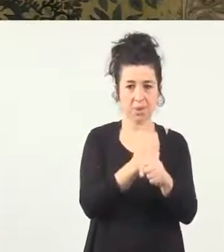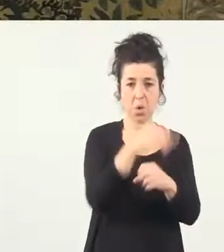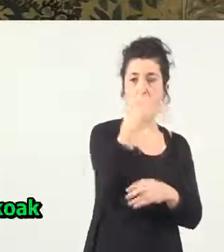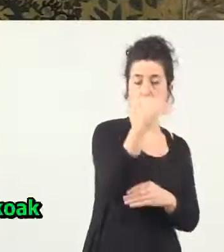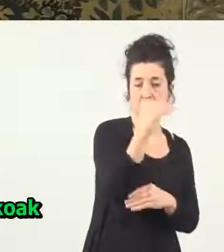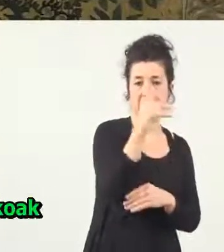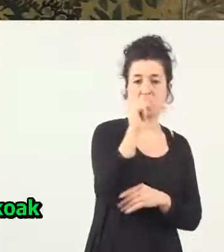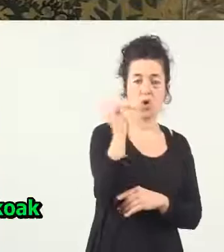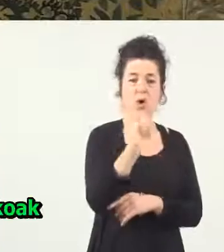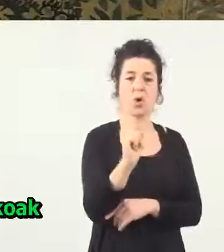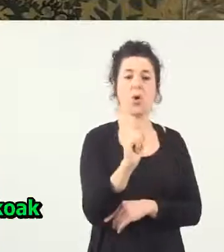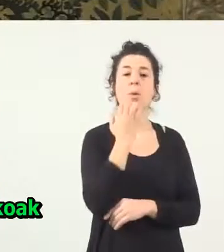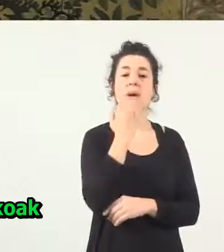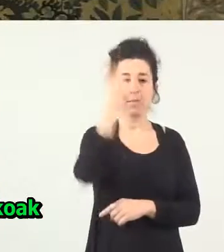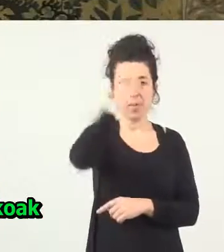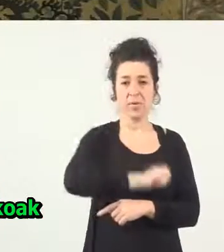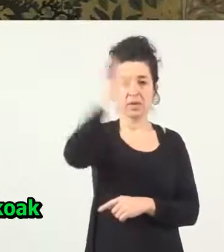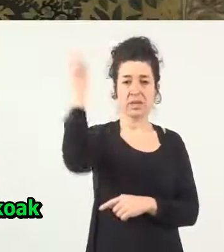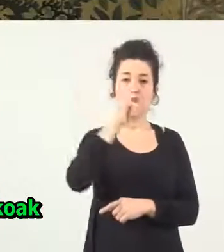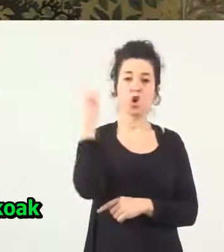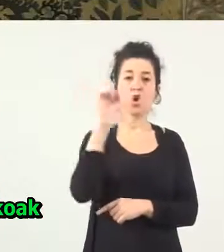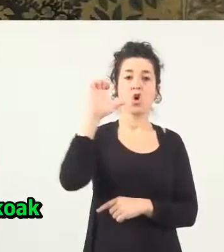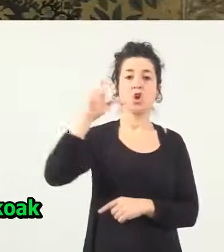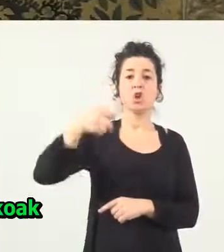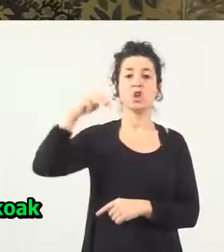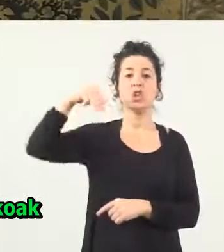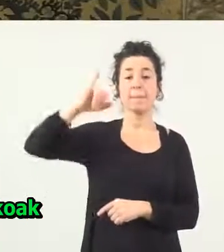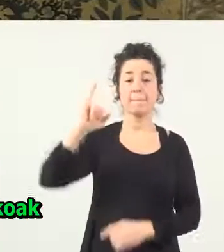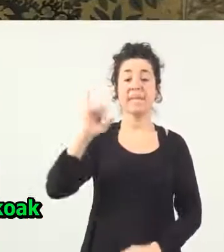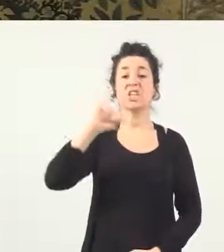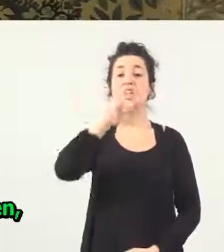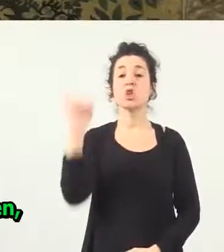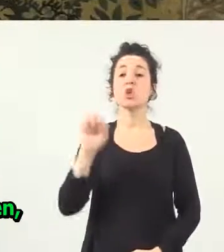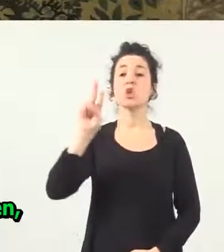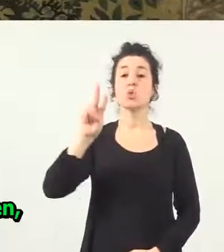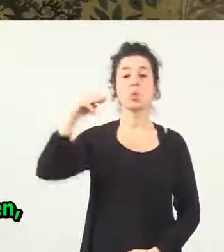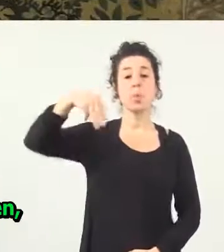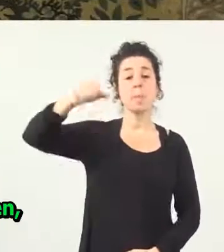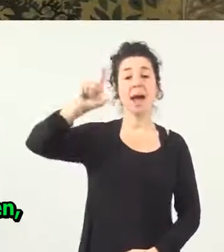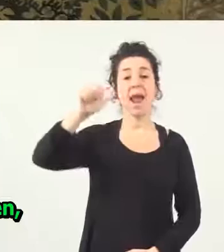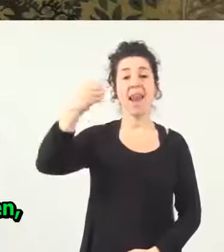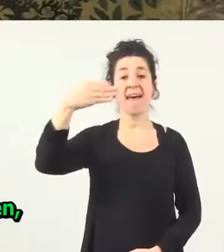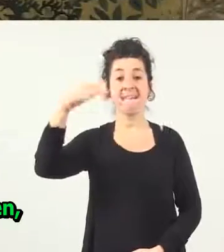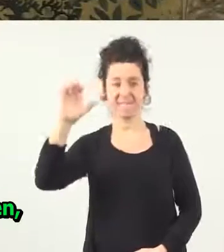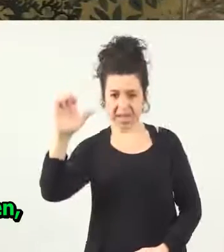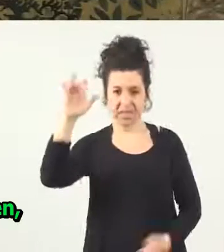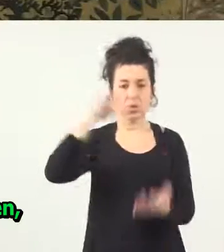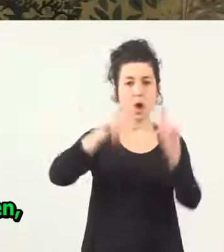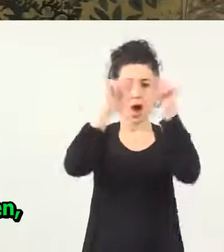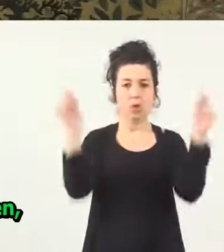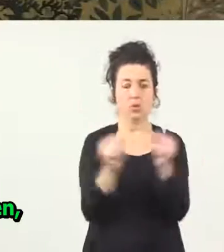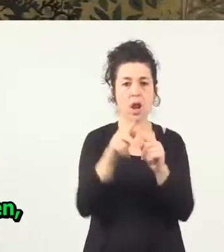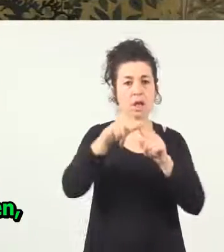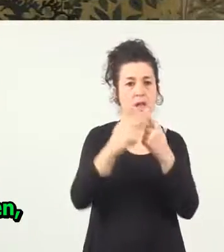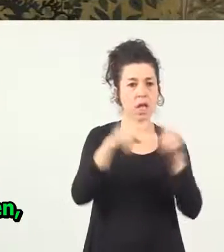bakarrik, adibidez, Josemi Zumalabe fundaziokoek ari dira tailerrak ematen Euskal Herrian, eta ikusten pizka bat, baina oraino parte